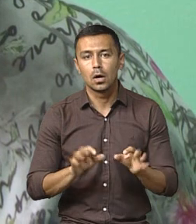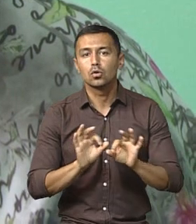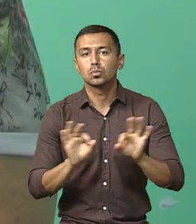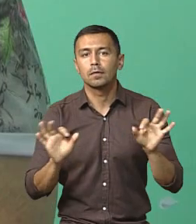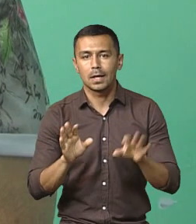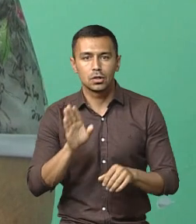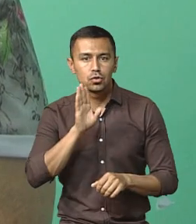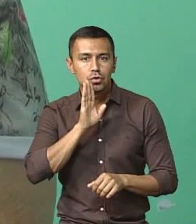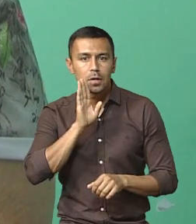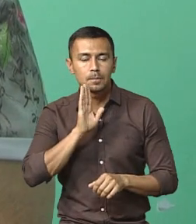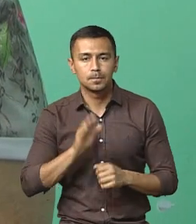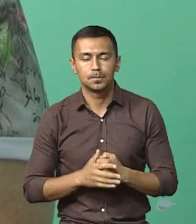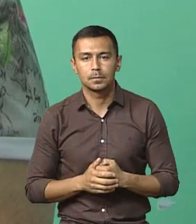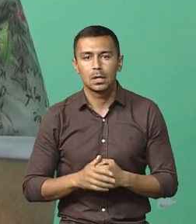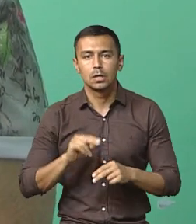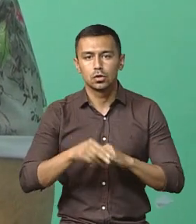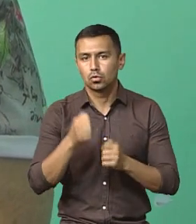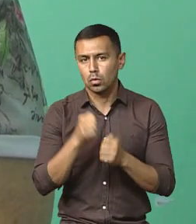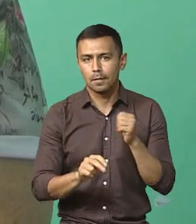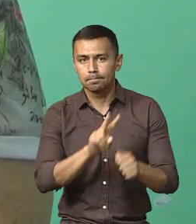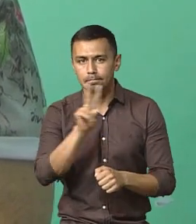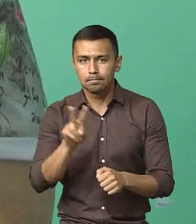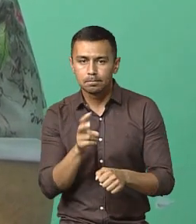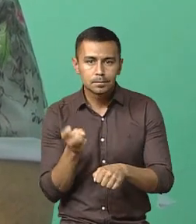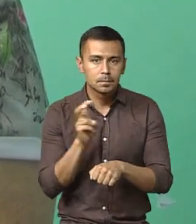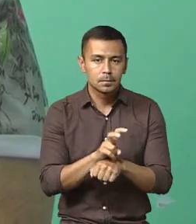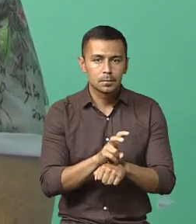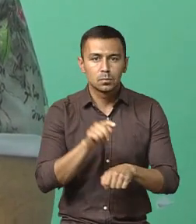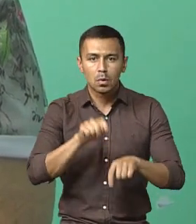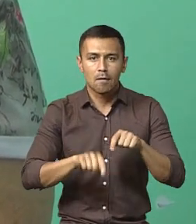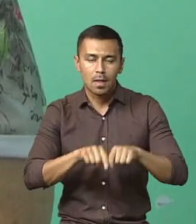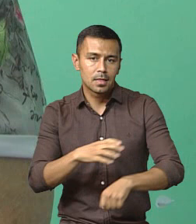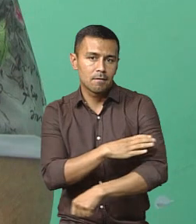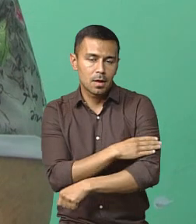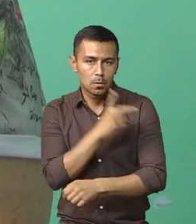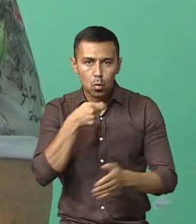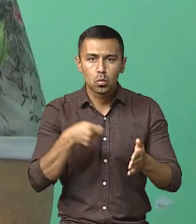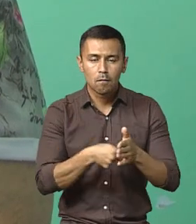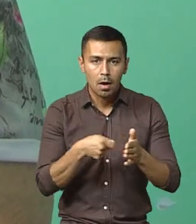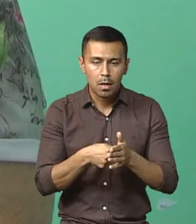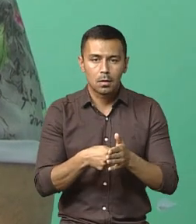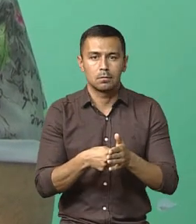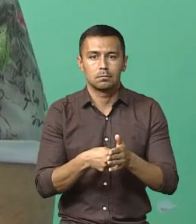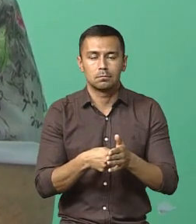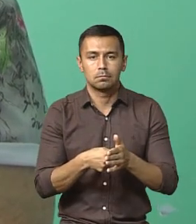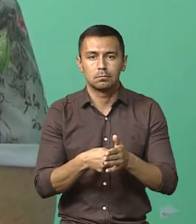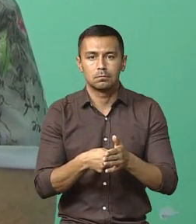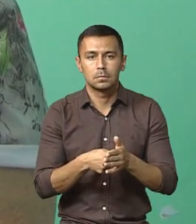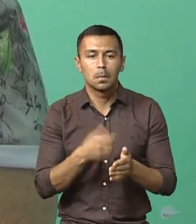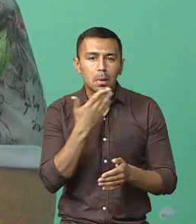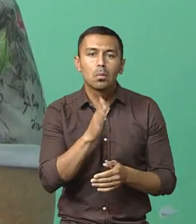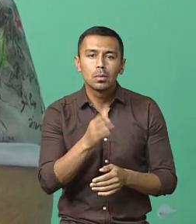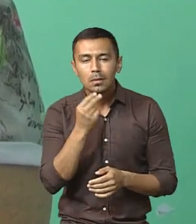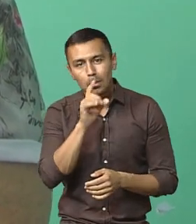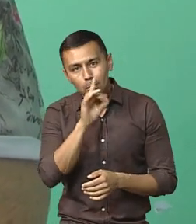розповідає Тамара Леонтьєва. Через кожні 2 години відміряли давлення, кормили, одно бігали, їсти, будете,